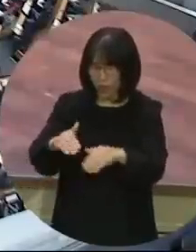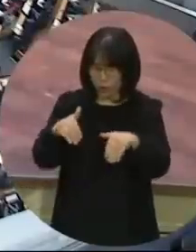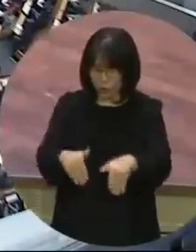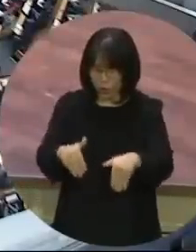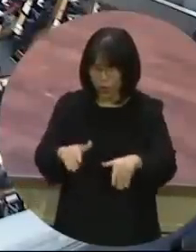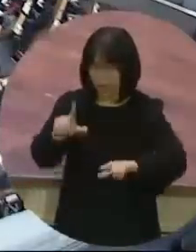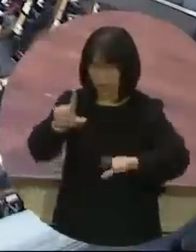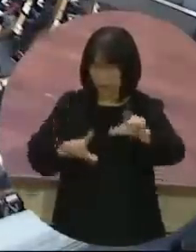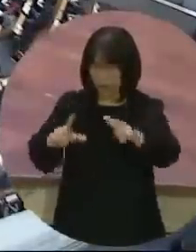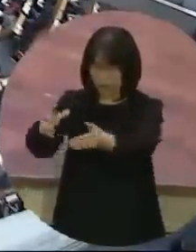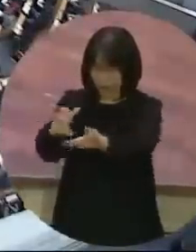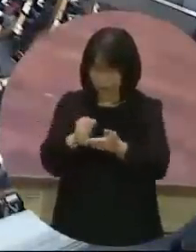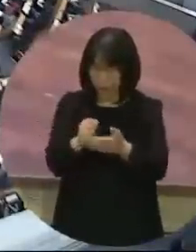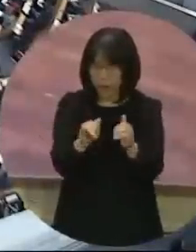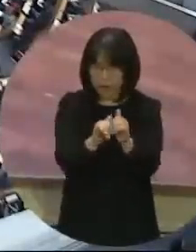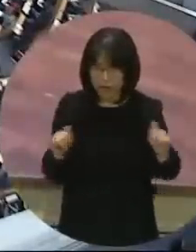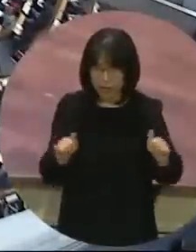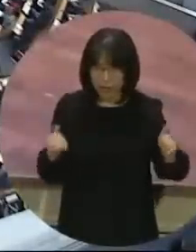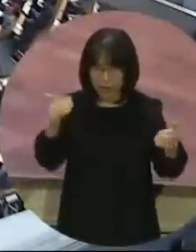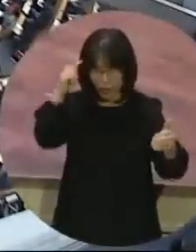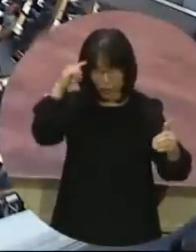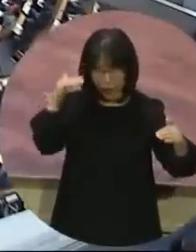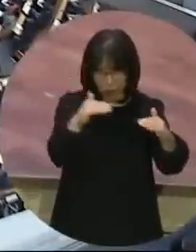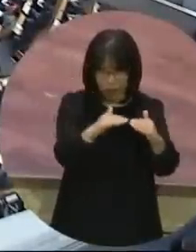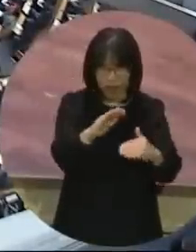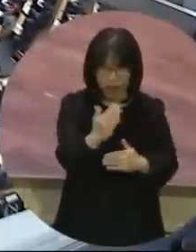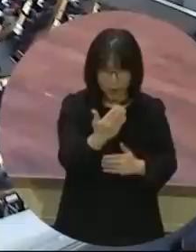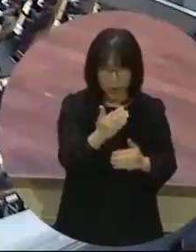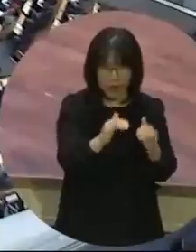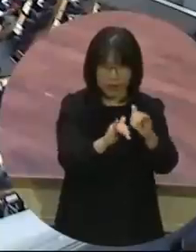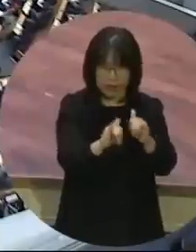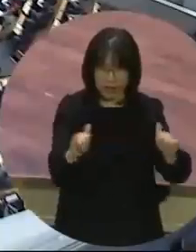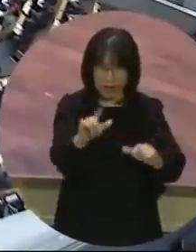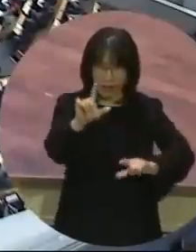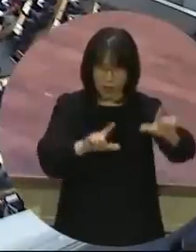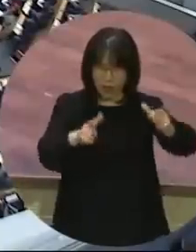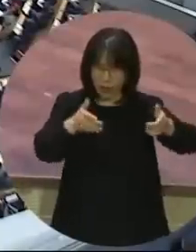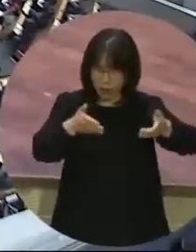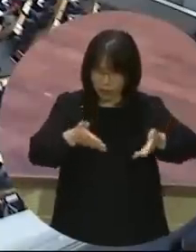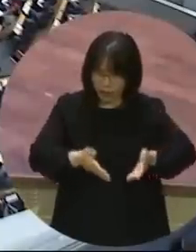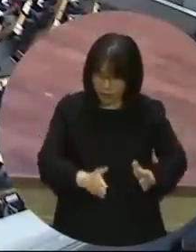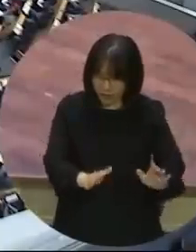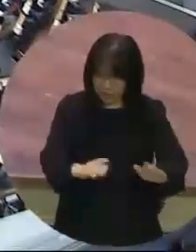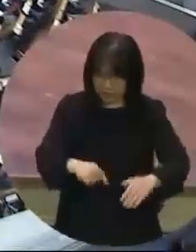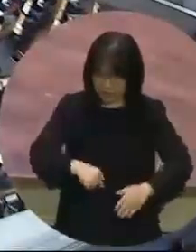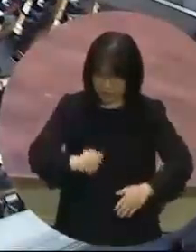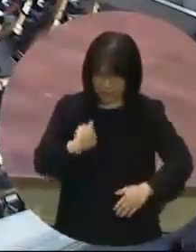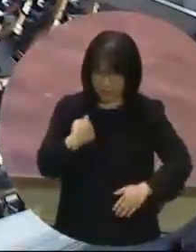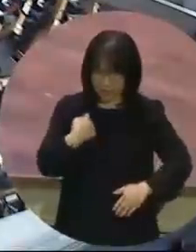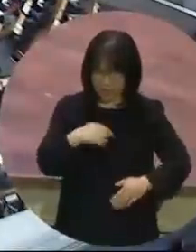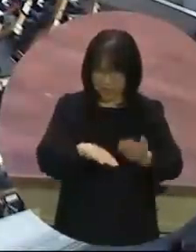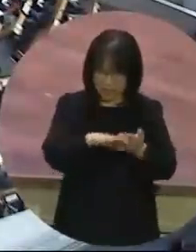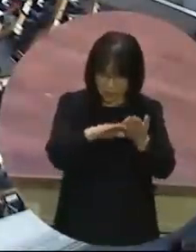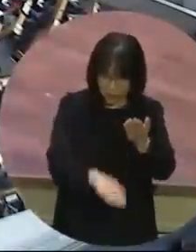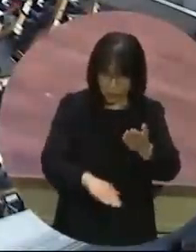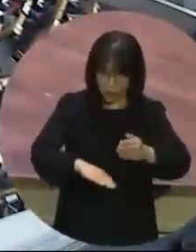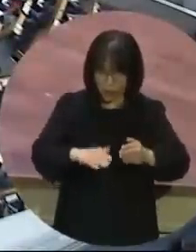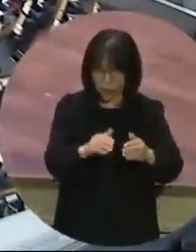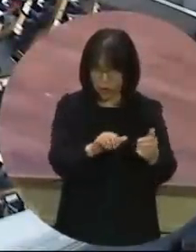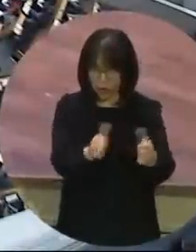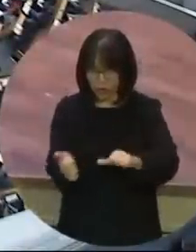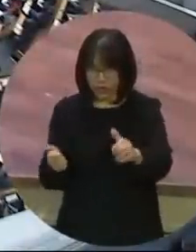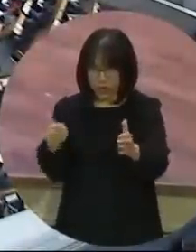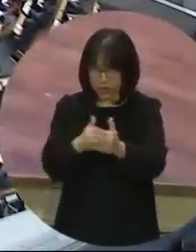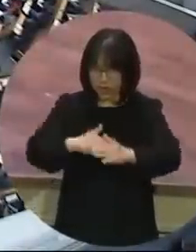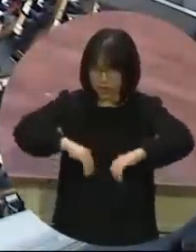가져 사람들과 같이 되셨고 사람의 모양으로 나타나사 자기를 낮추시고 죽기까지